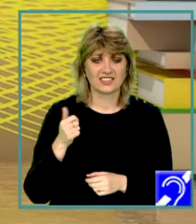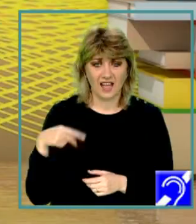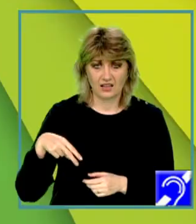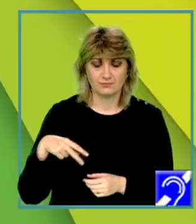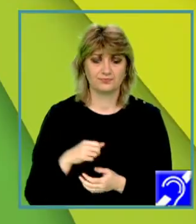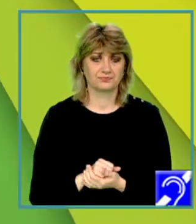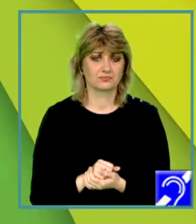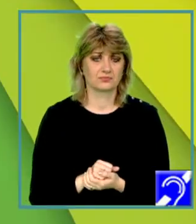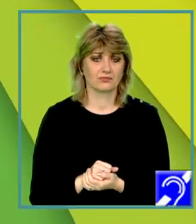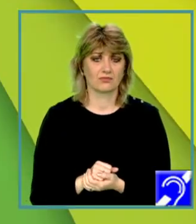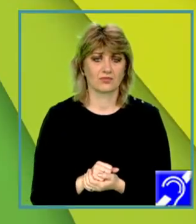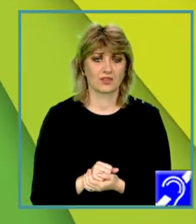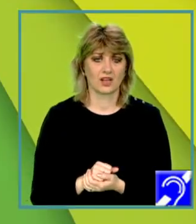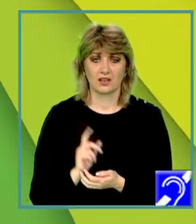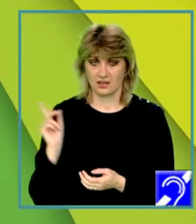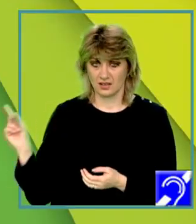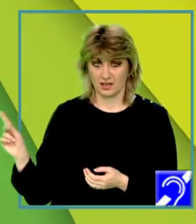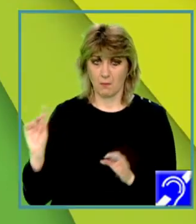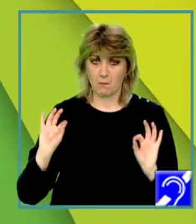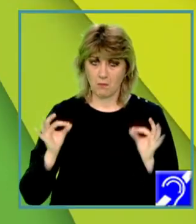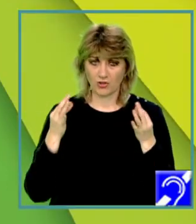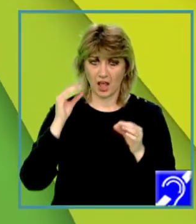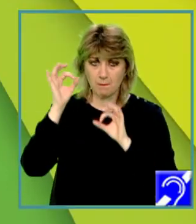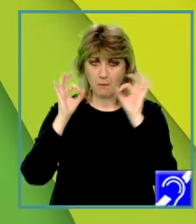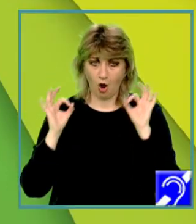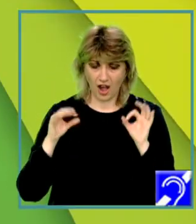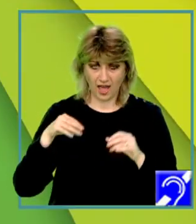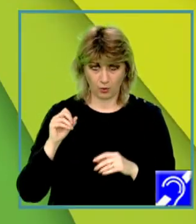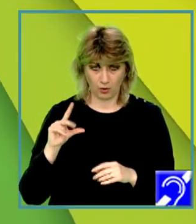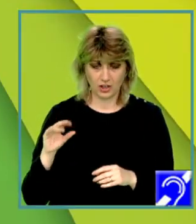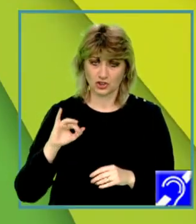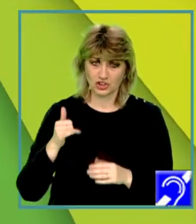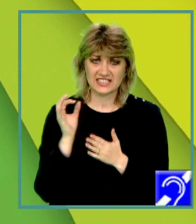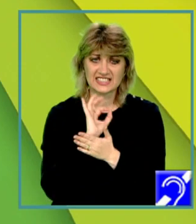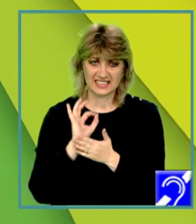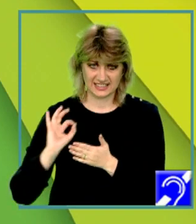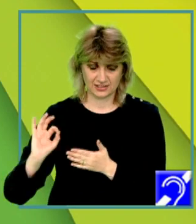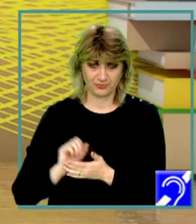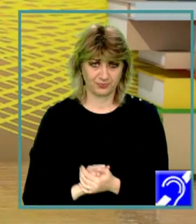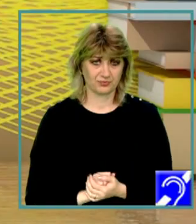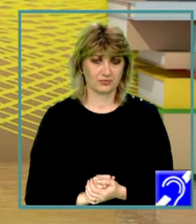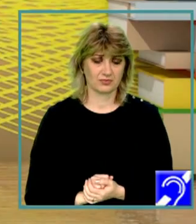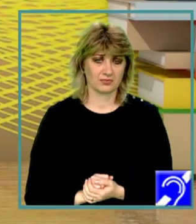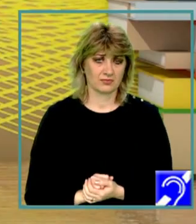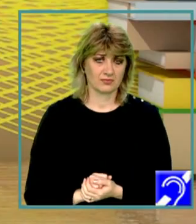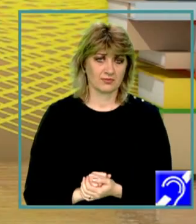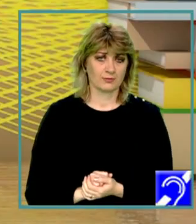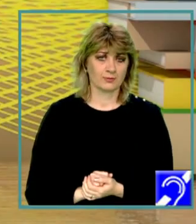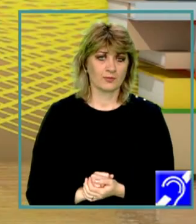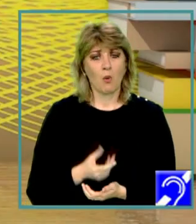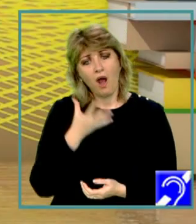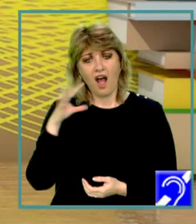prin atât prin modele moleculare cât și prin scrierea acesteia mult